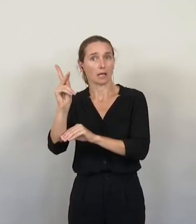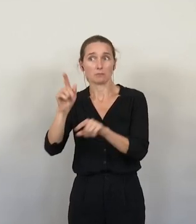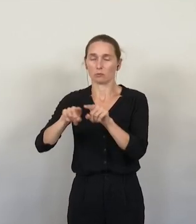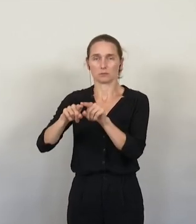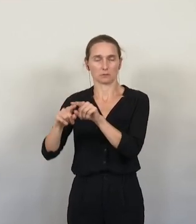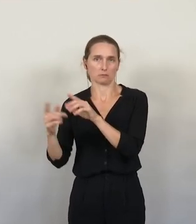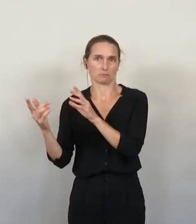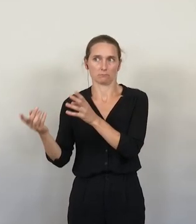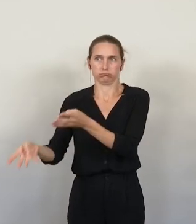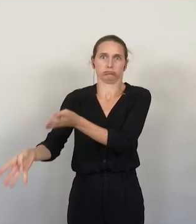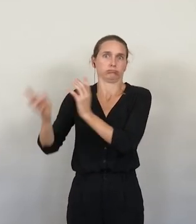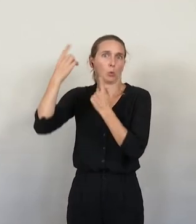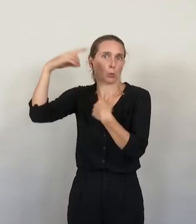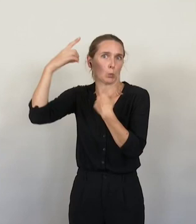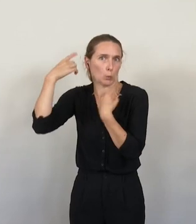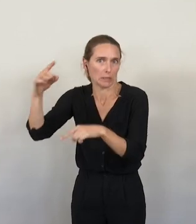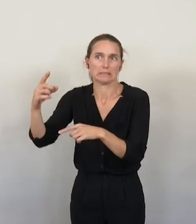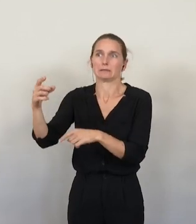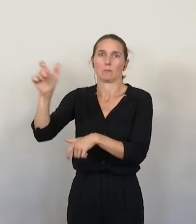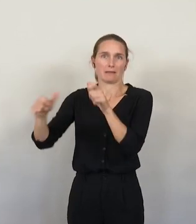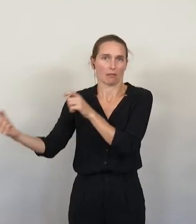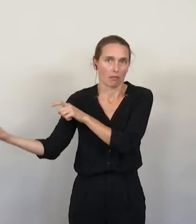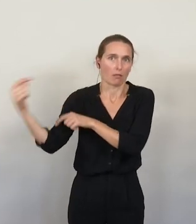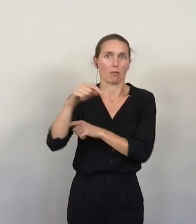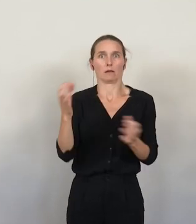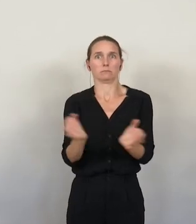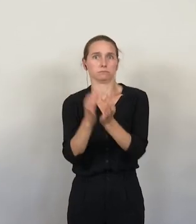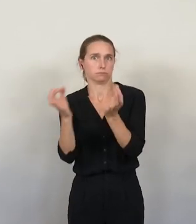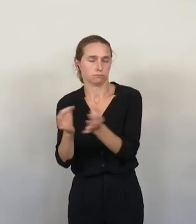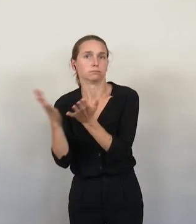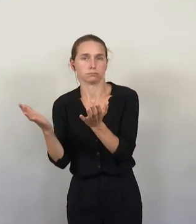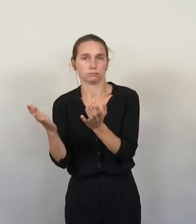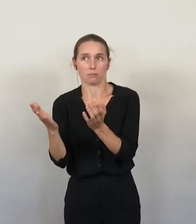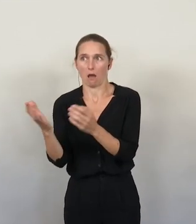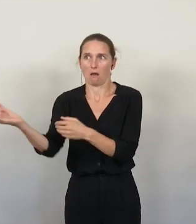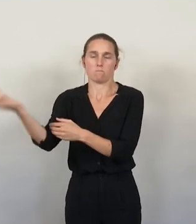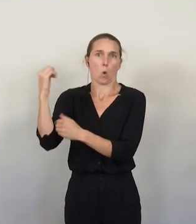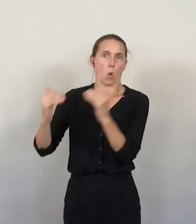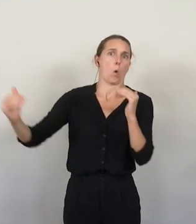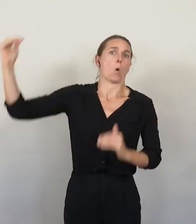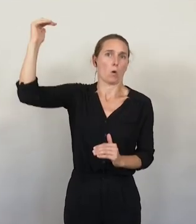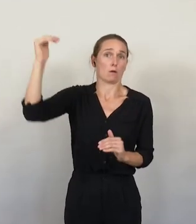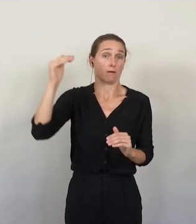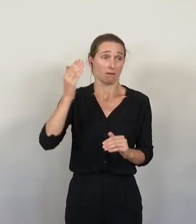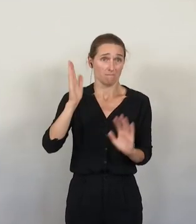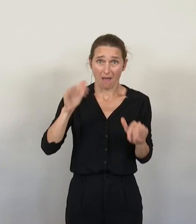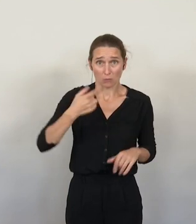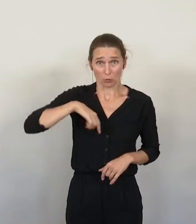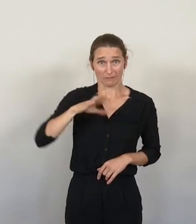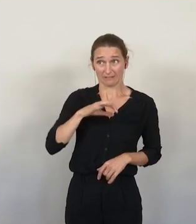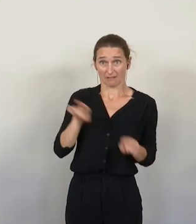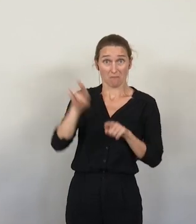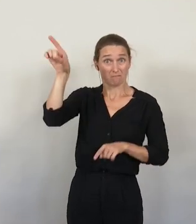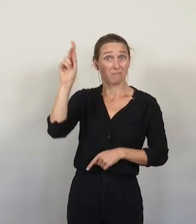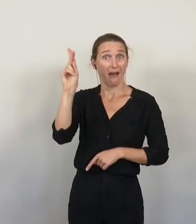ressemble absolument pas Grenoble et évidemment des touristes euh qui sont parmi les plus nombreux du